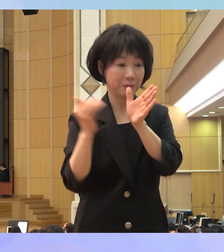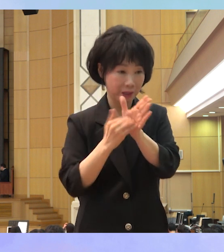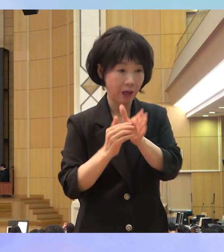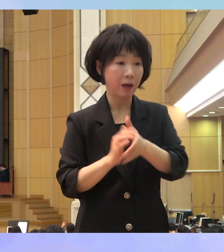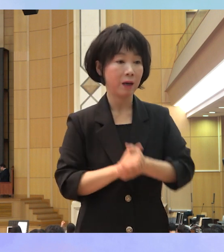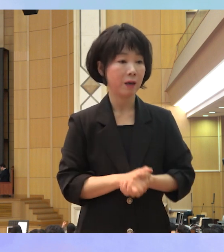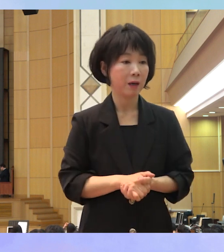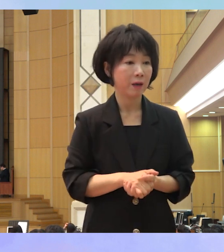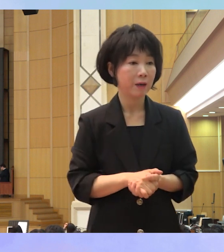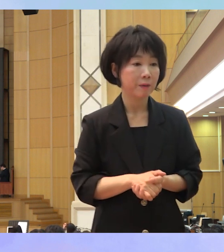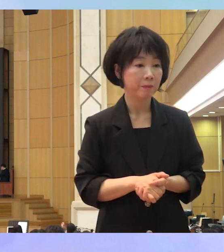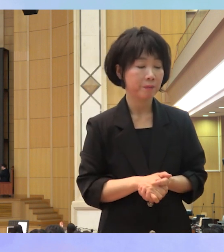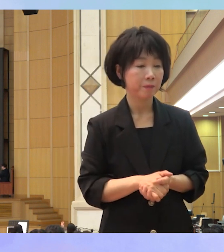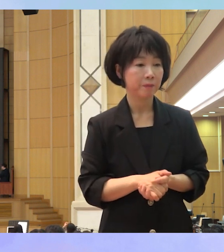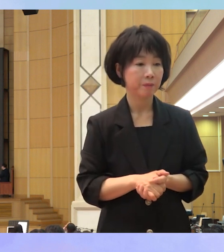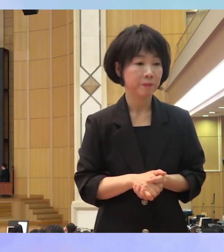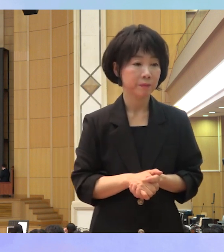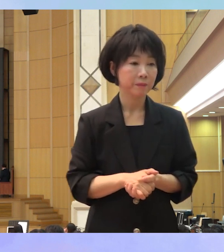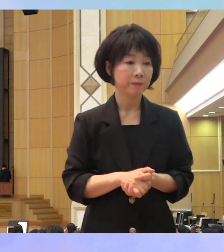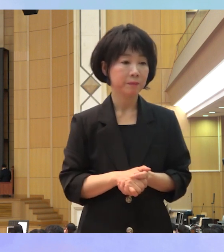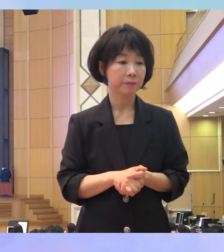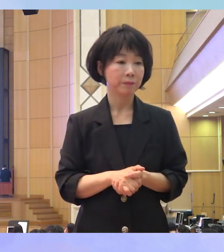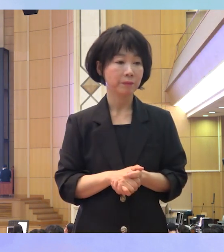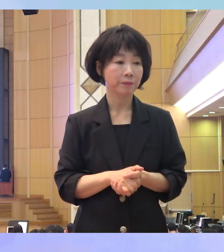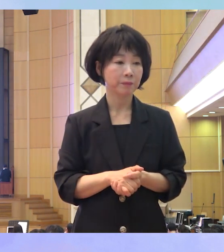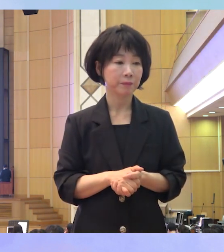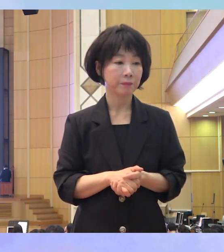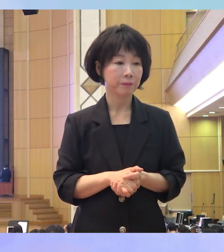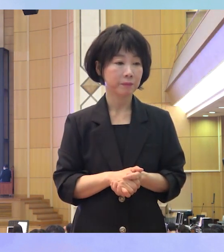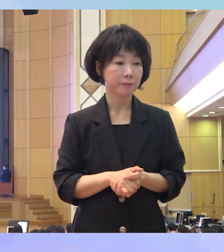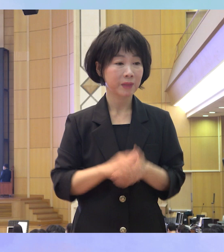네, 그러면은 질문을 시작해 볼게요.